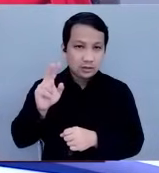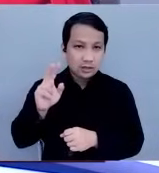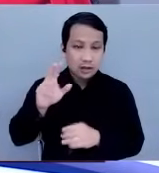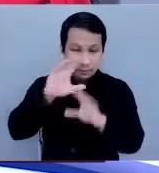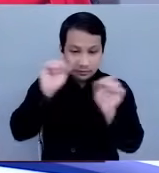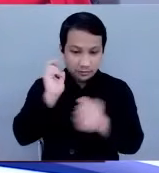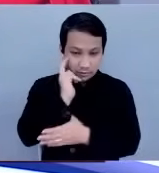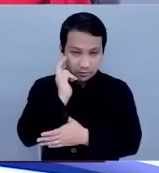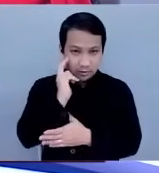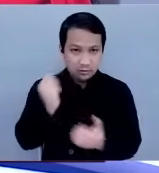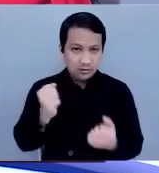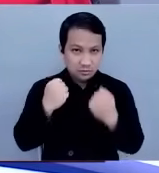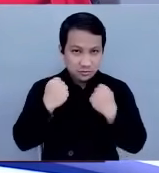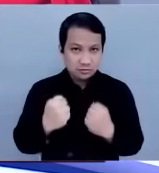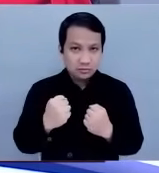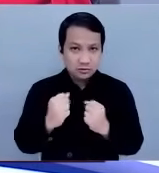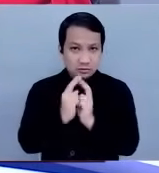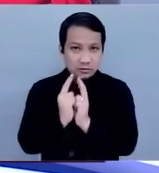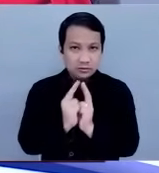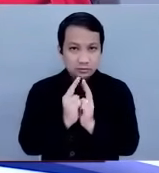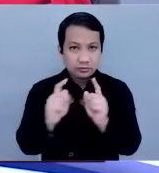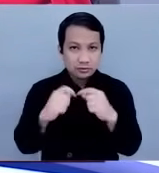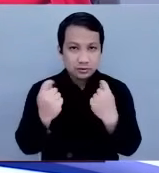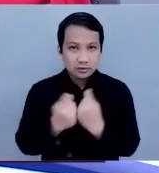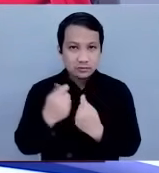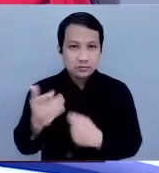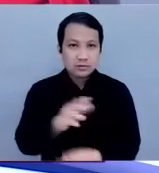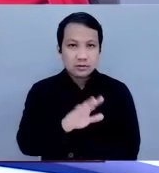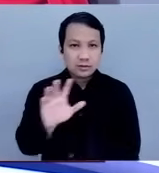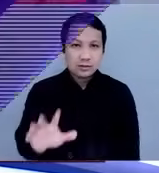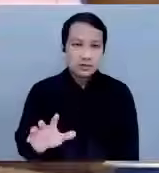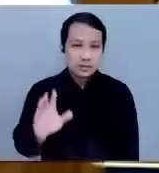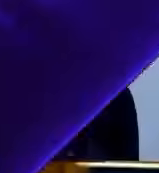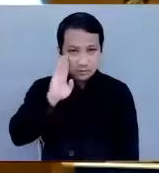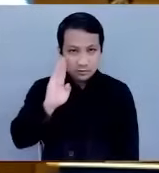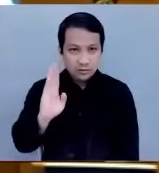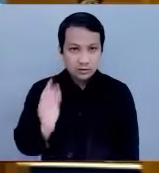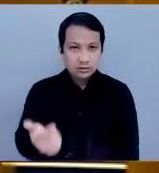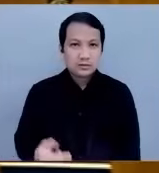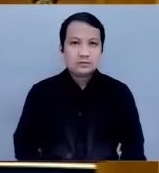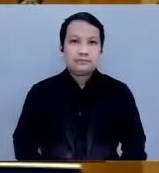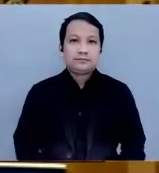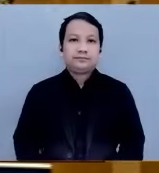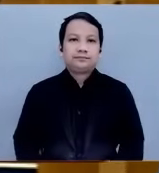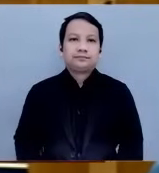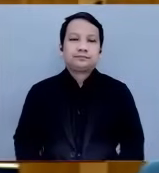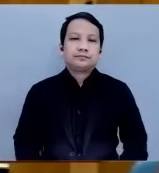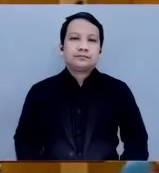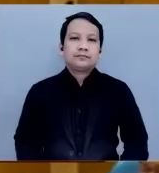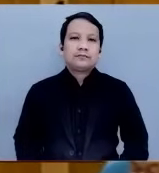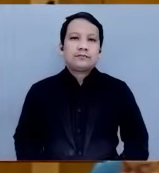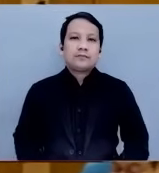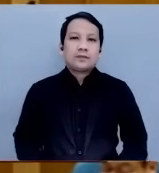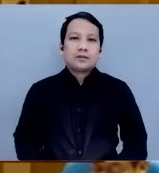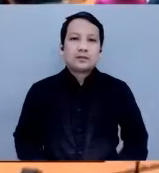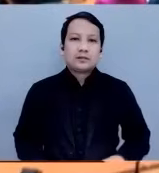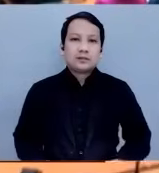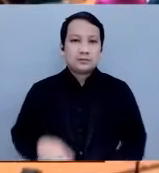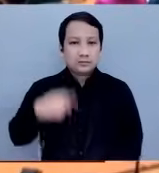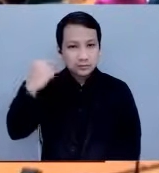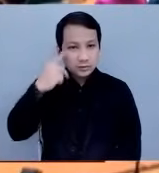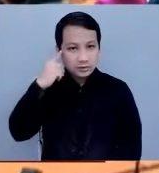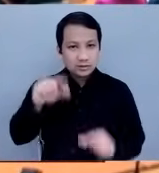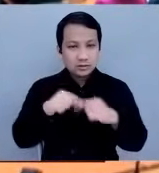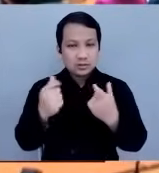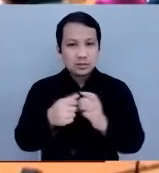solid pa rin ba ang unit team nasa frontline ng balitang yan Si Brian basa pumalag na ang mga political party leader sa mga